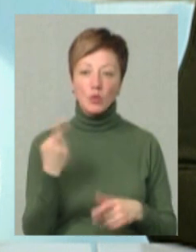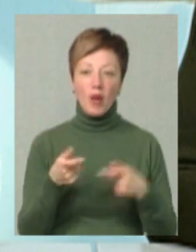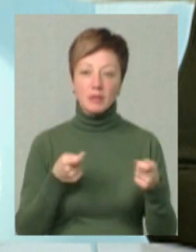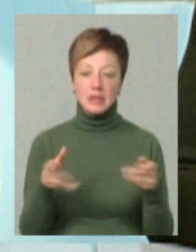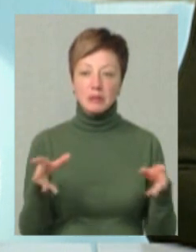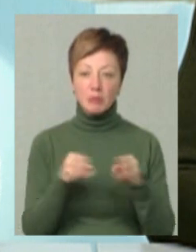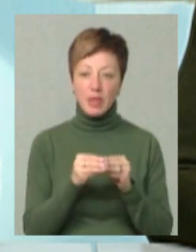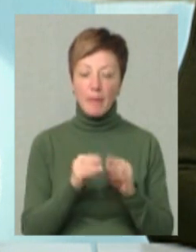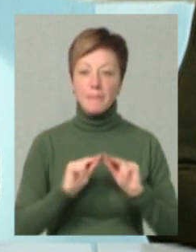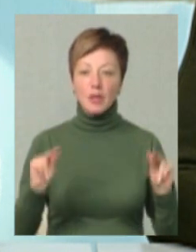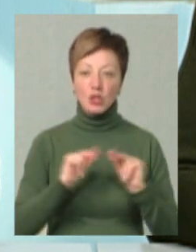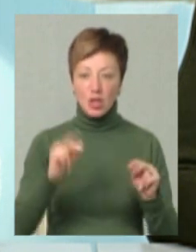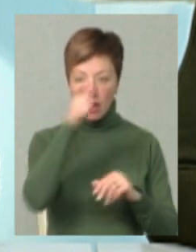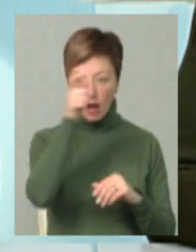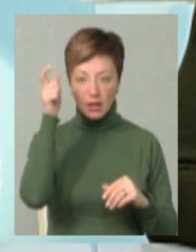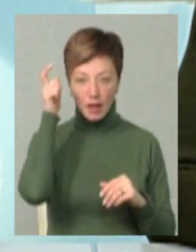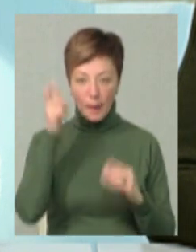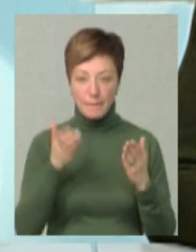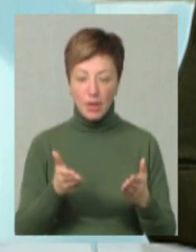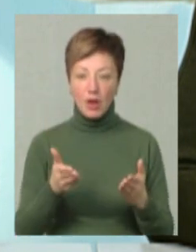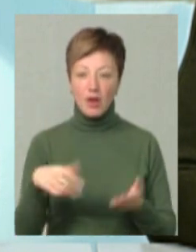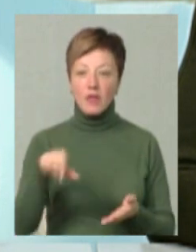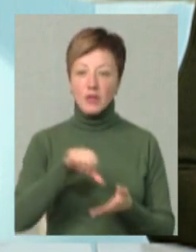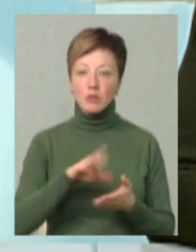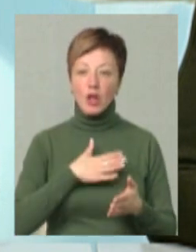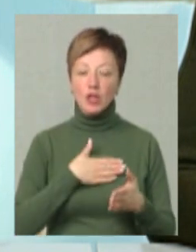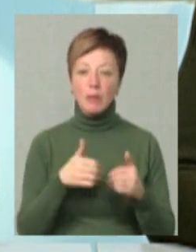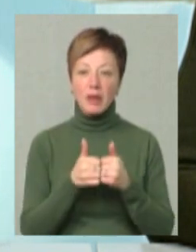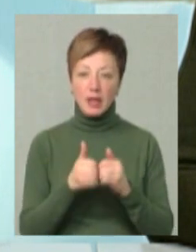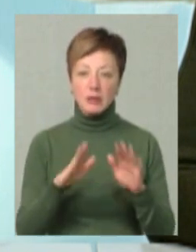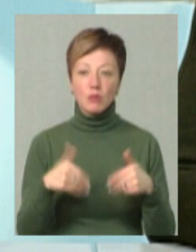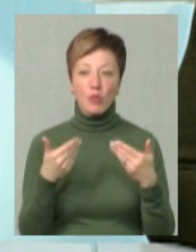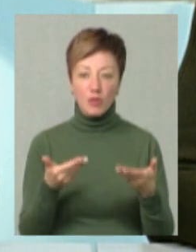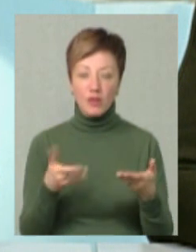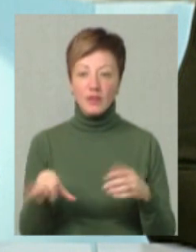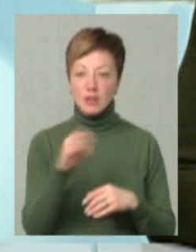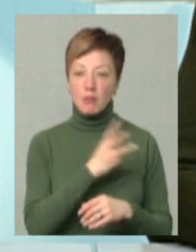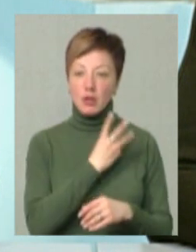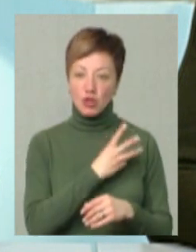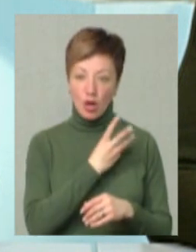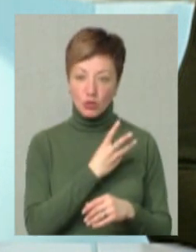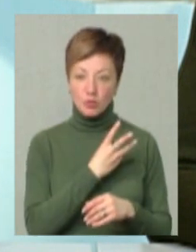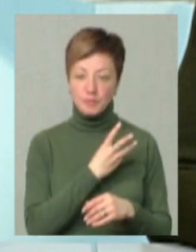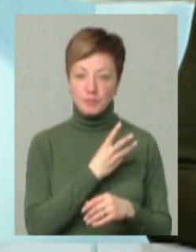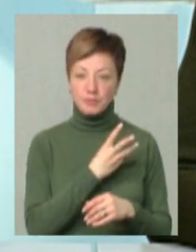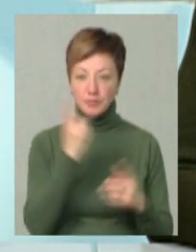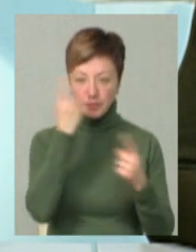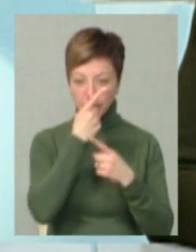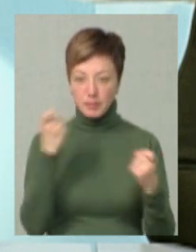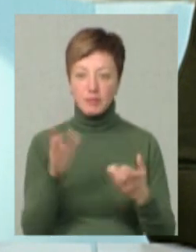адміністрації спільно з гуманітарно-педагогічною академією виступили нашими партнерами і запропонували всім бажаючим,